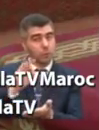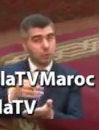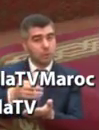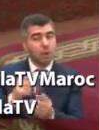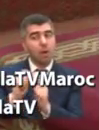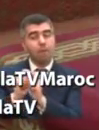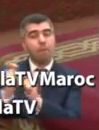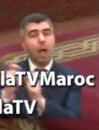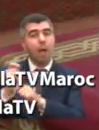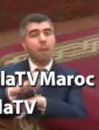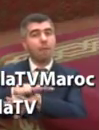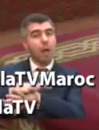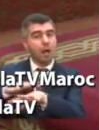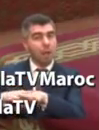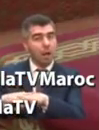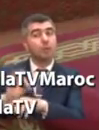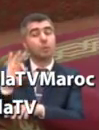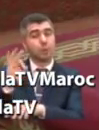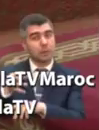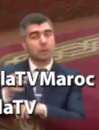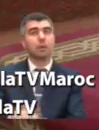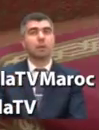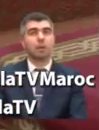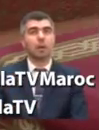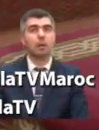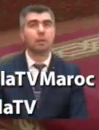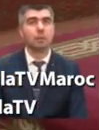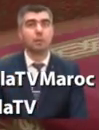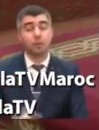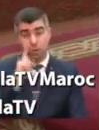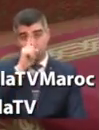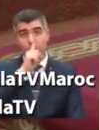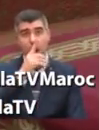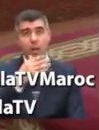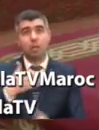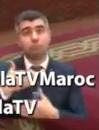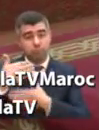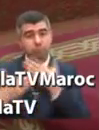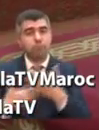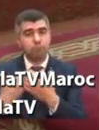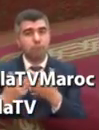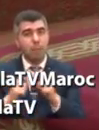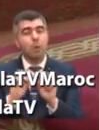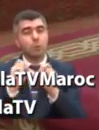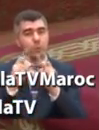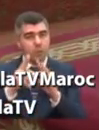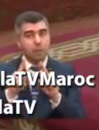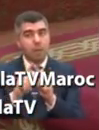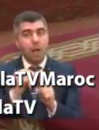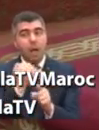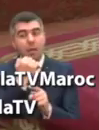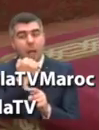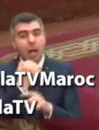العامل بليزوتوريتي باش يكونوا كاملين. دونك حنا داخلين في هذا الشيء والناس اللي من بعد بيكون هذا الشيء واجد وخالفوا القانون